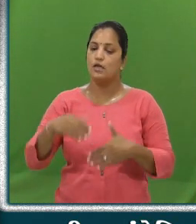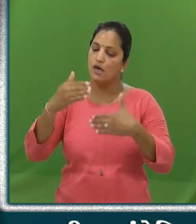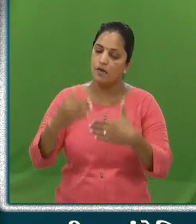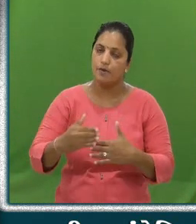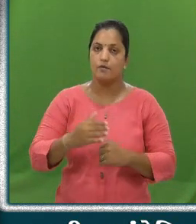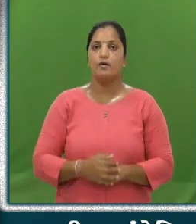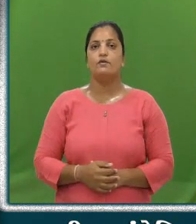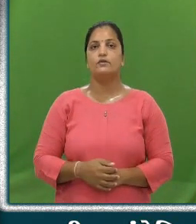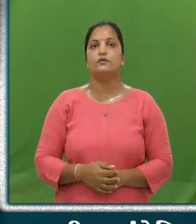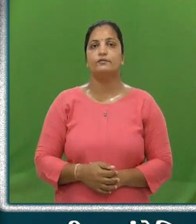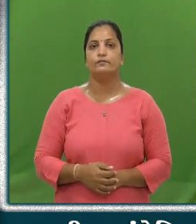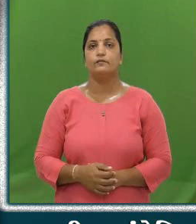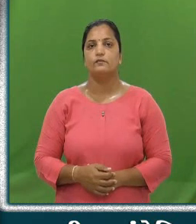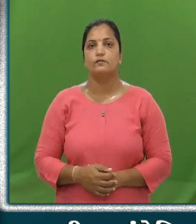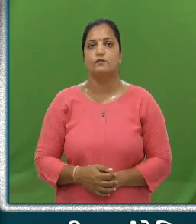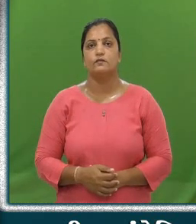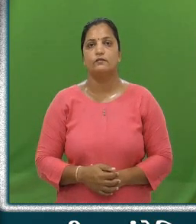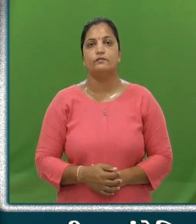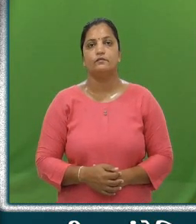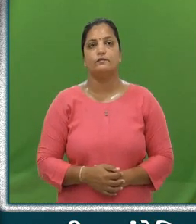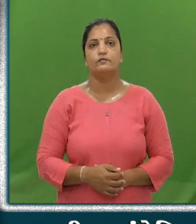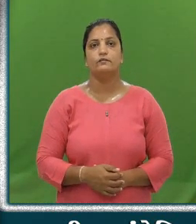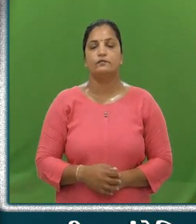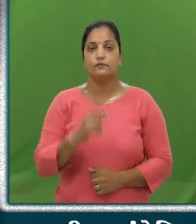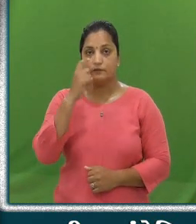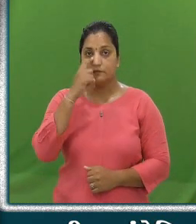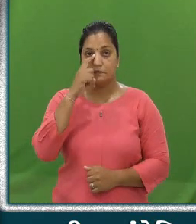હવે શું છે કે જો ઉત્સેચક કાર્યક્ષમ